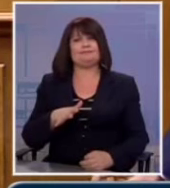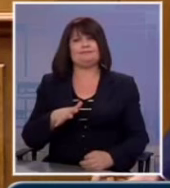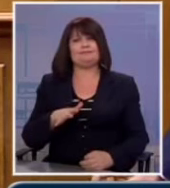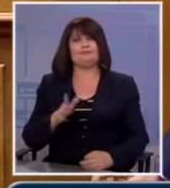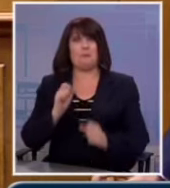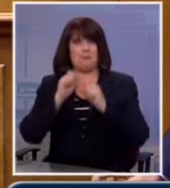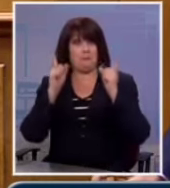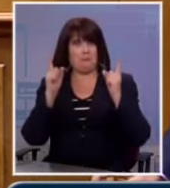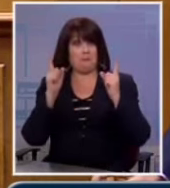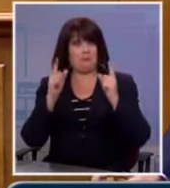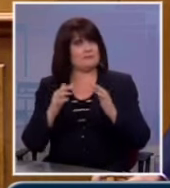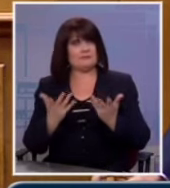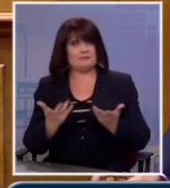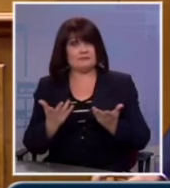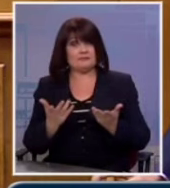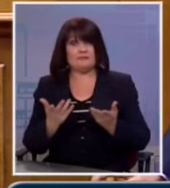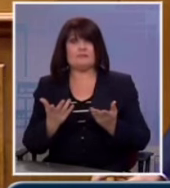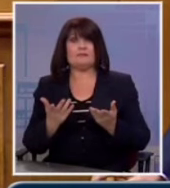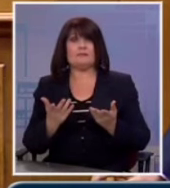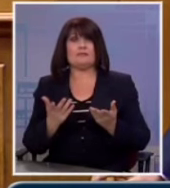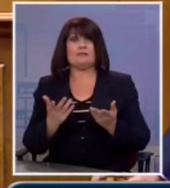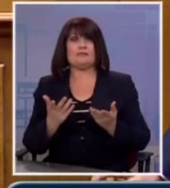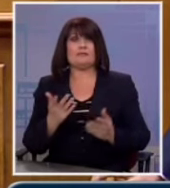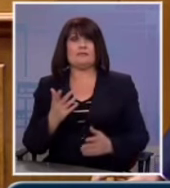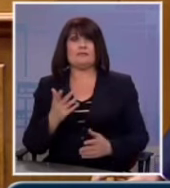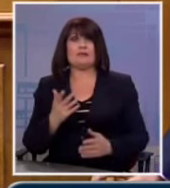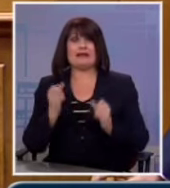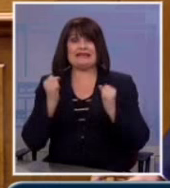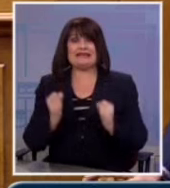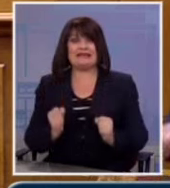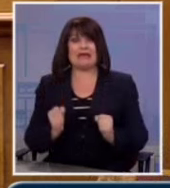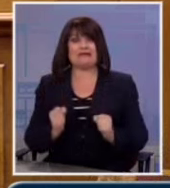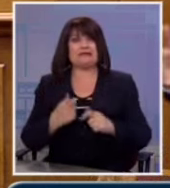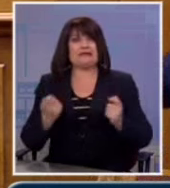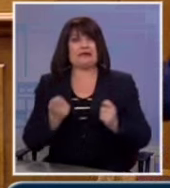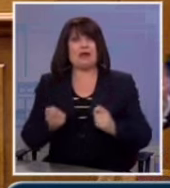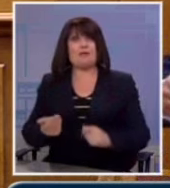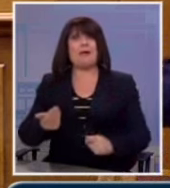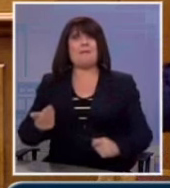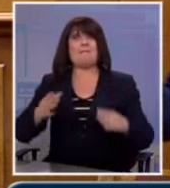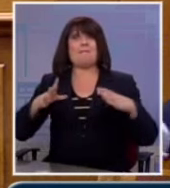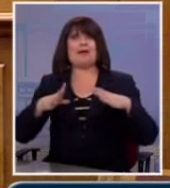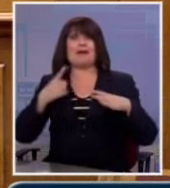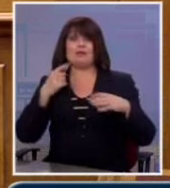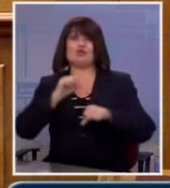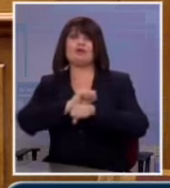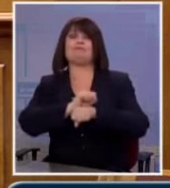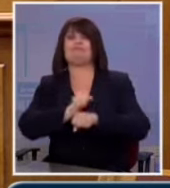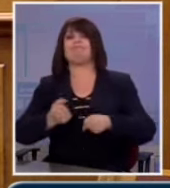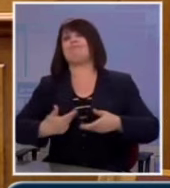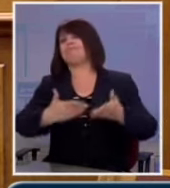προκαλεί έκπληξη η στάση που κρατάμε. Είχατε προεξοφλήσει ότι θα παραδοθούμε.